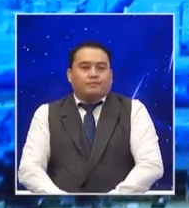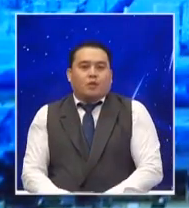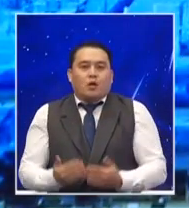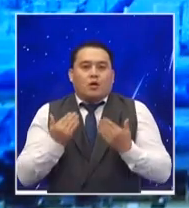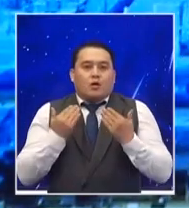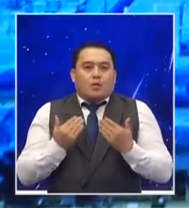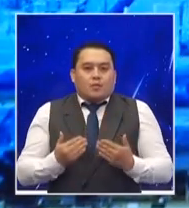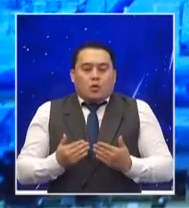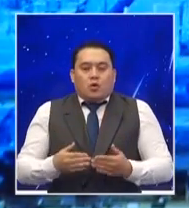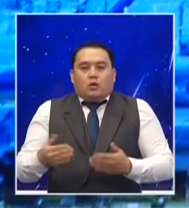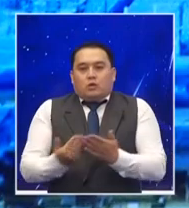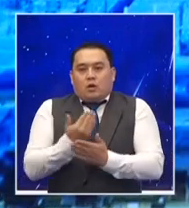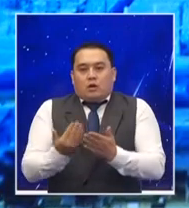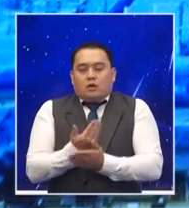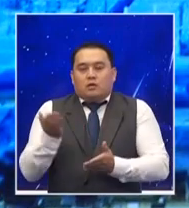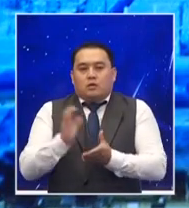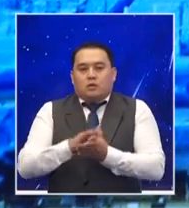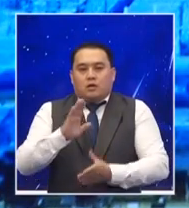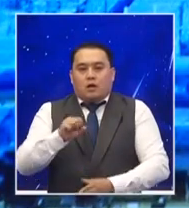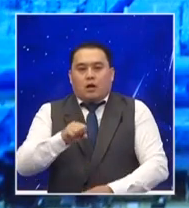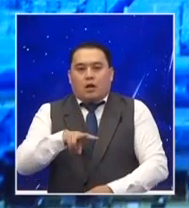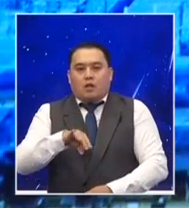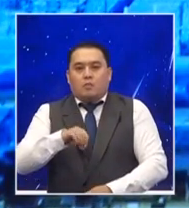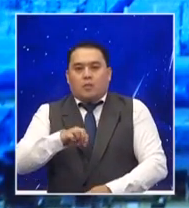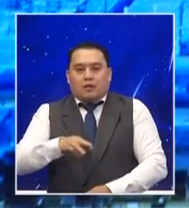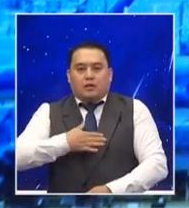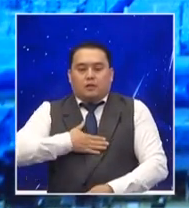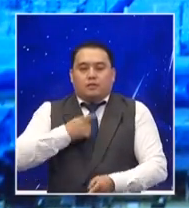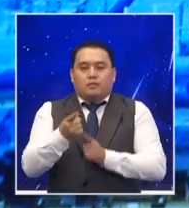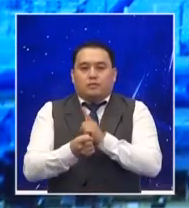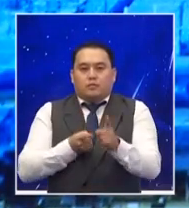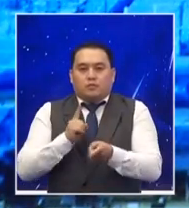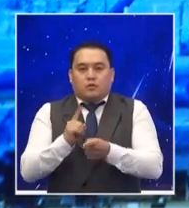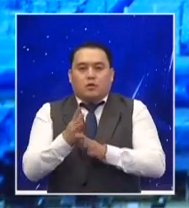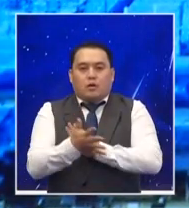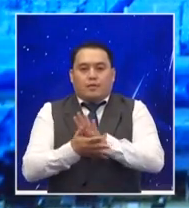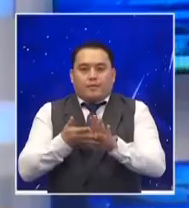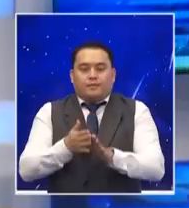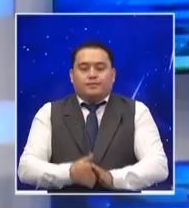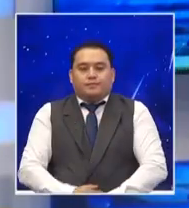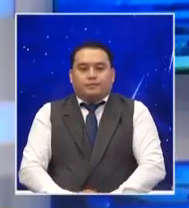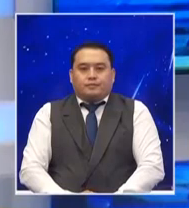Қадірмен көрермен, тікелей эфирде жаңалықтар студияда Алмат Хамид, сурдо аудармада Марат Жақсылық.